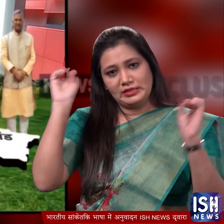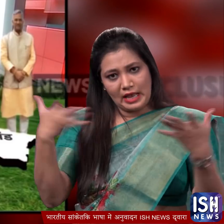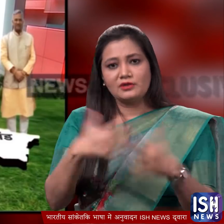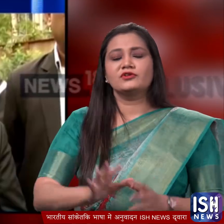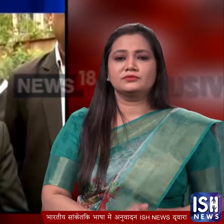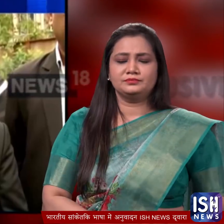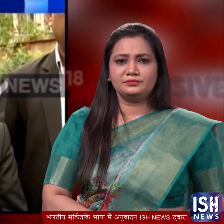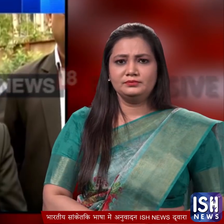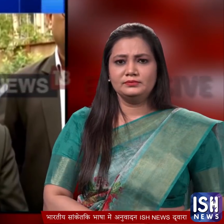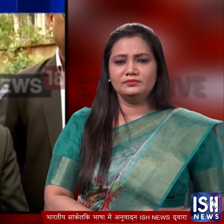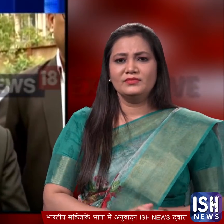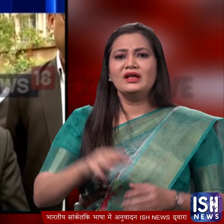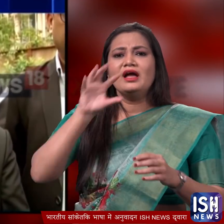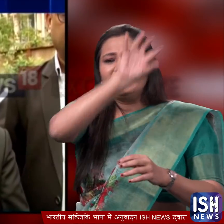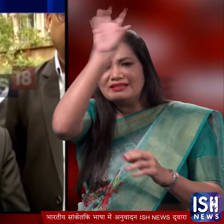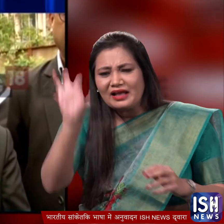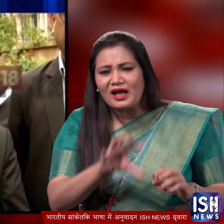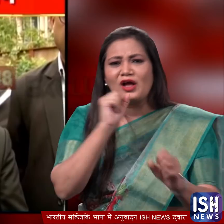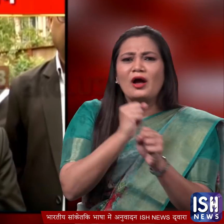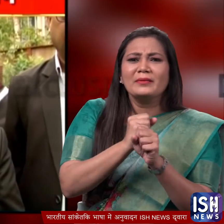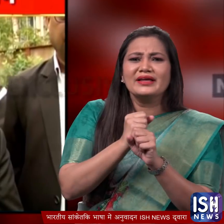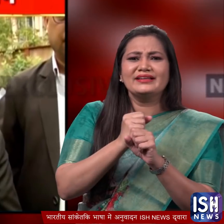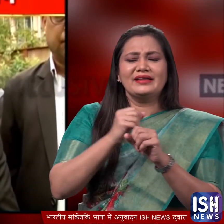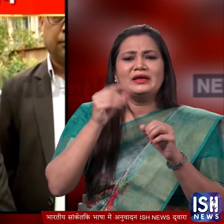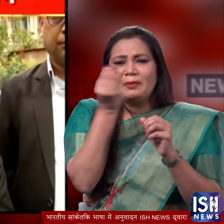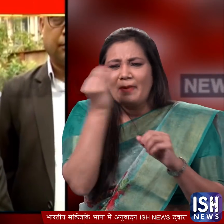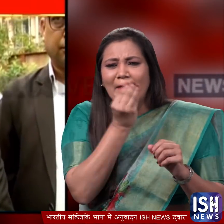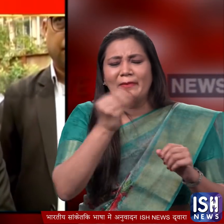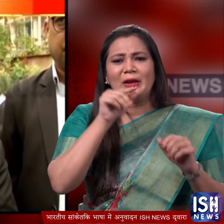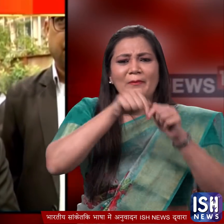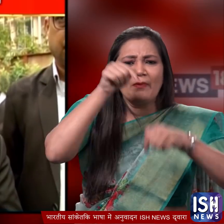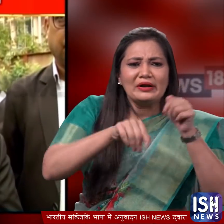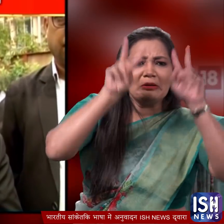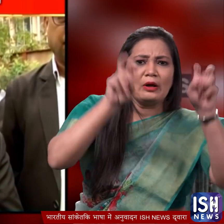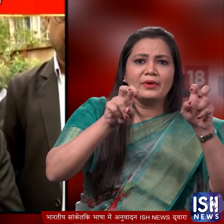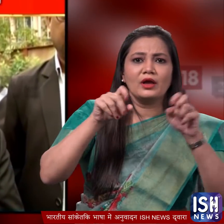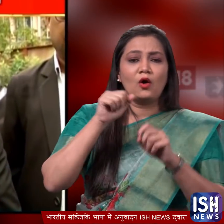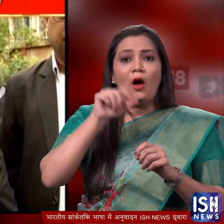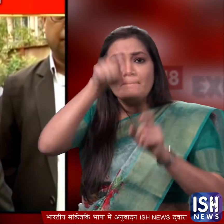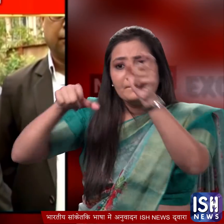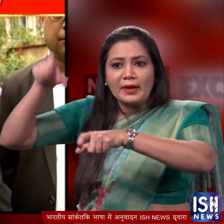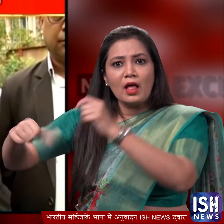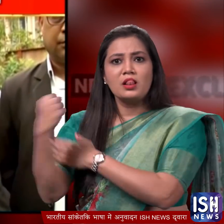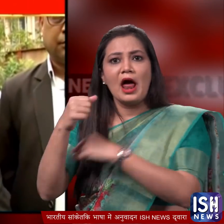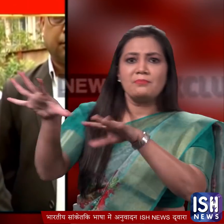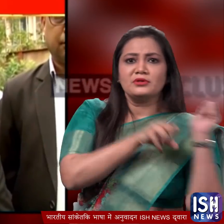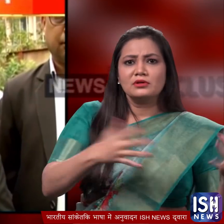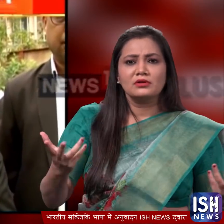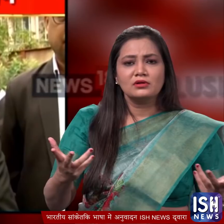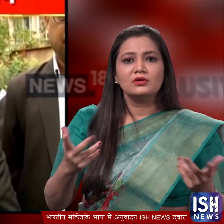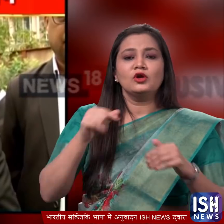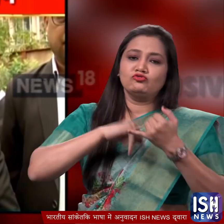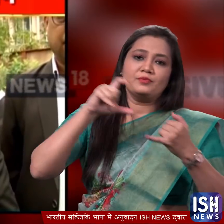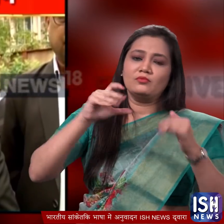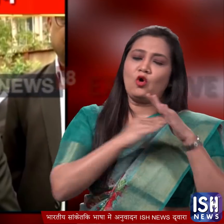है। राज्य सरकारें छोटी छोटी पॉलिटिकल चीजों को लेकर के आम पब्लिक के फंडामेंटल राइट को छीन रहे हैं,